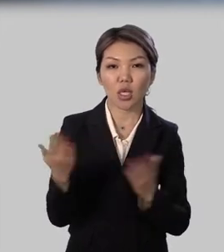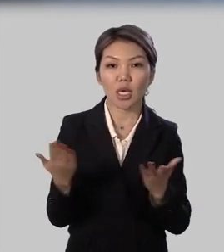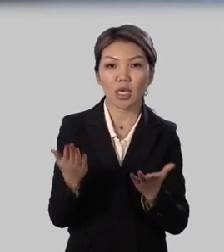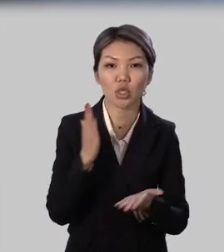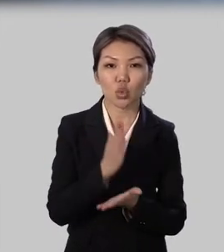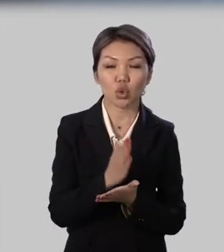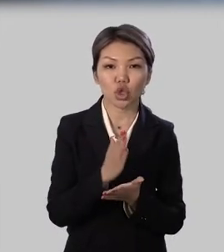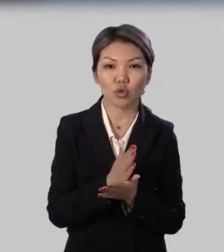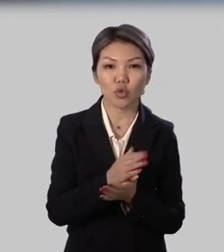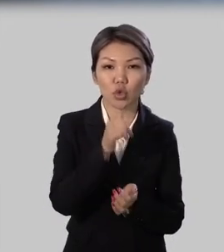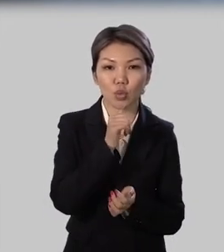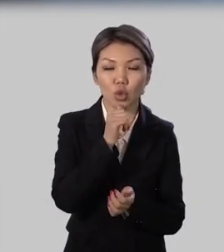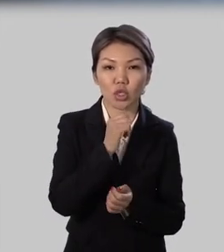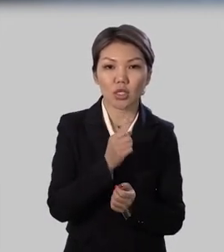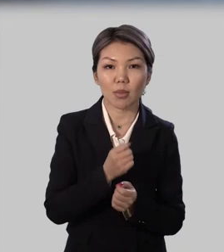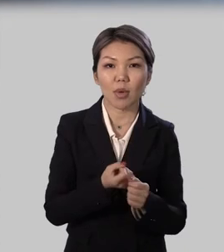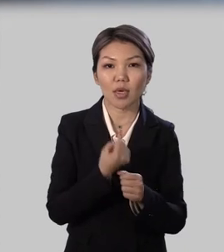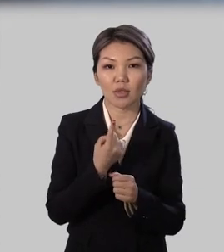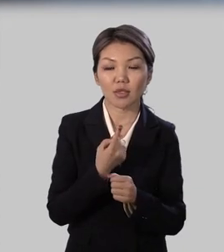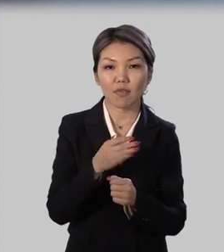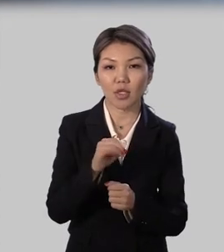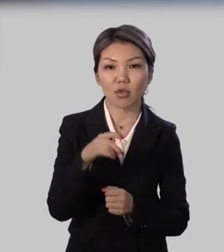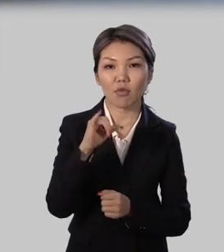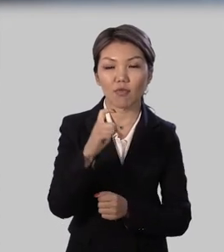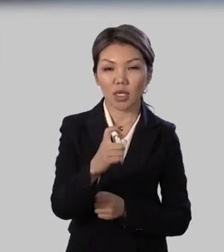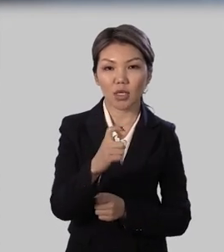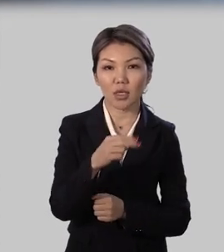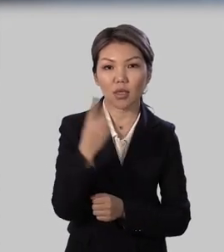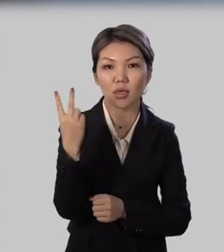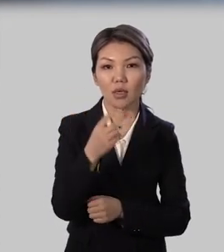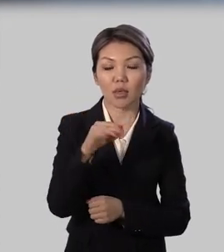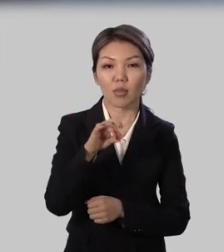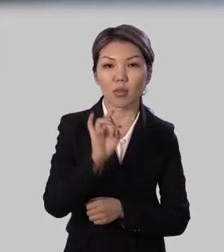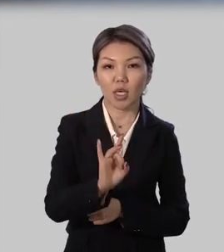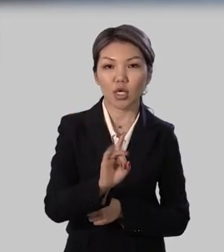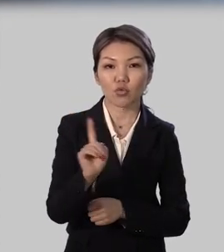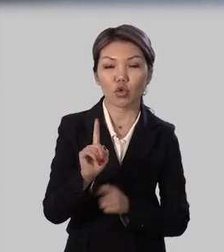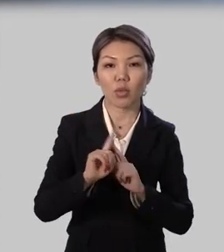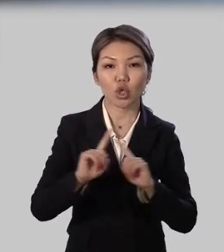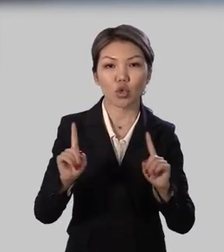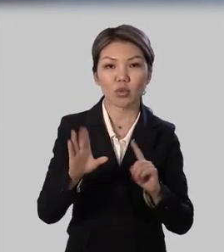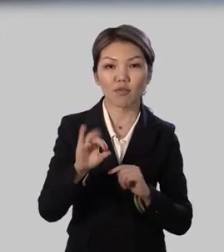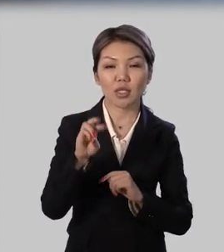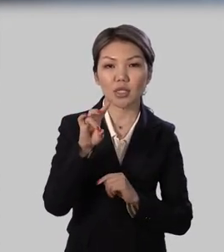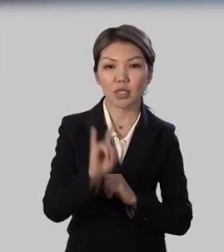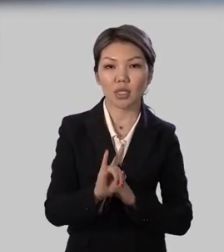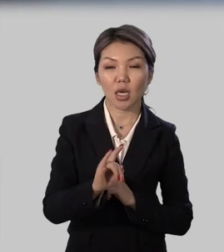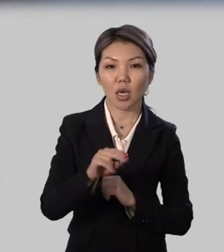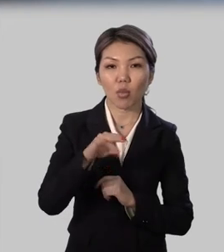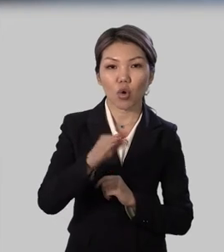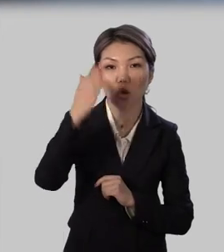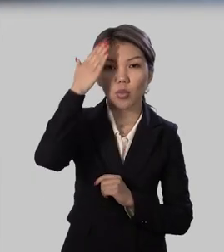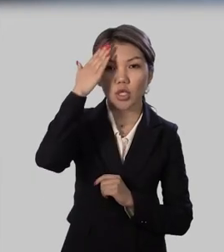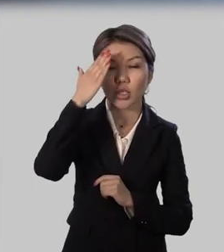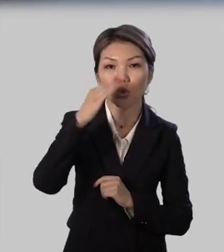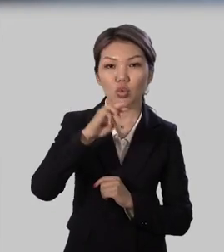какие существуют способы образования видовых пар в чем особенность весны по мнению